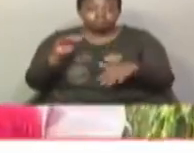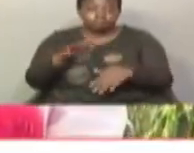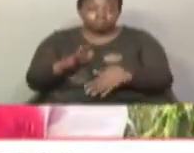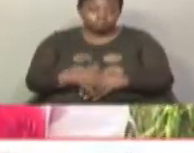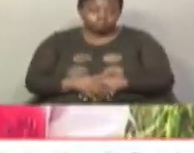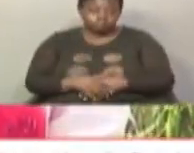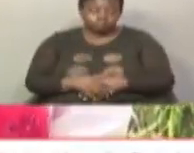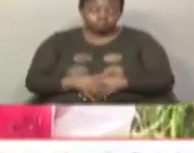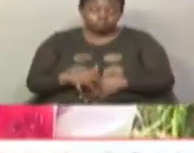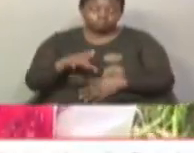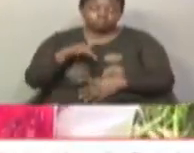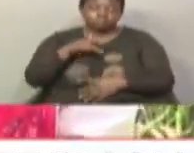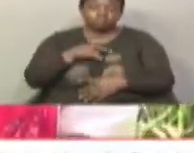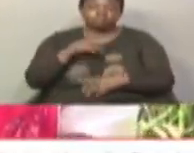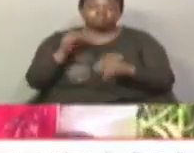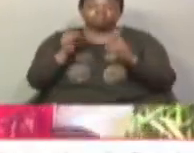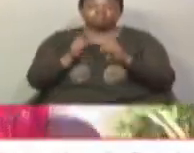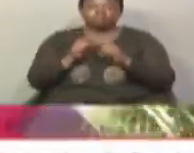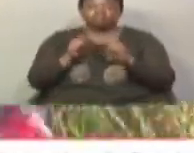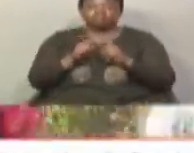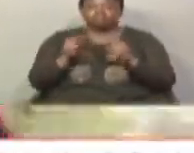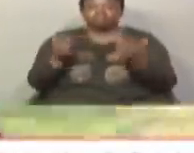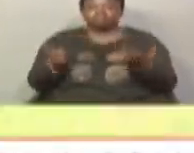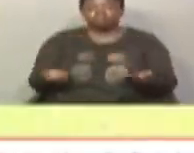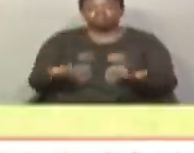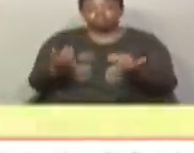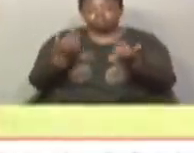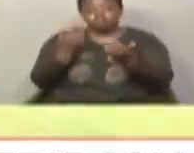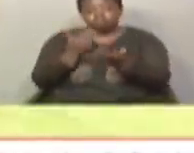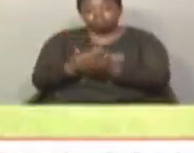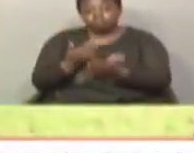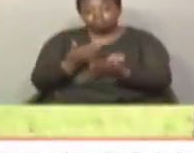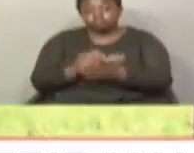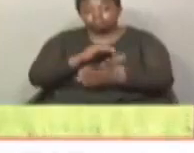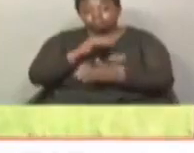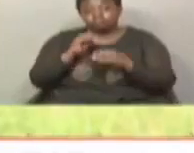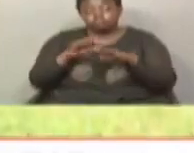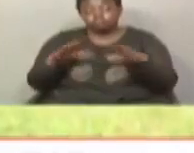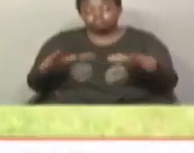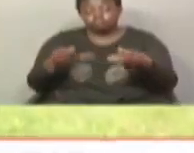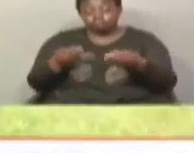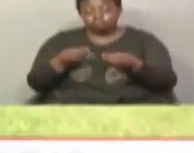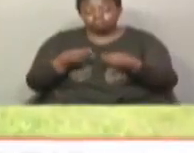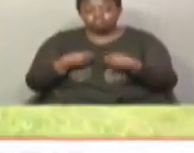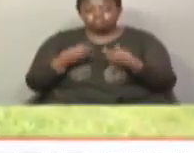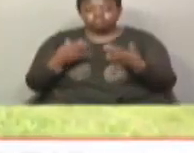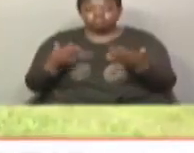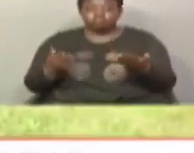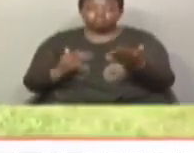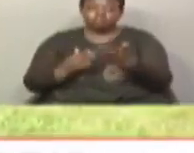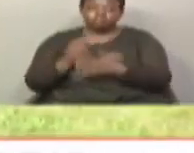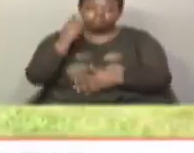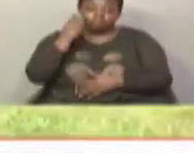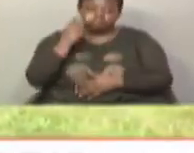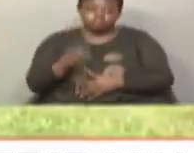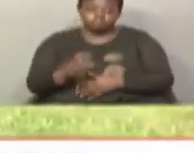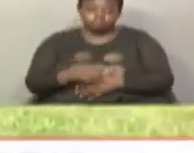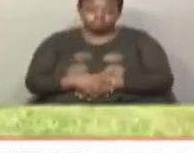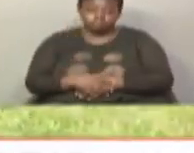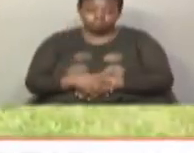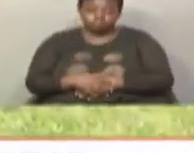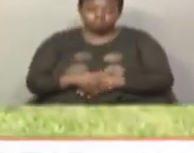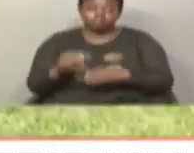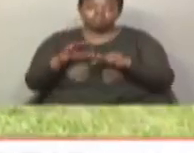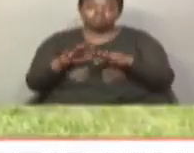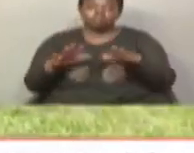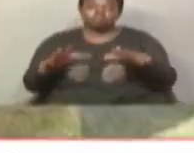tulina obulumi naye olwalo lino tusaba ekibanja kyaffe kituddire amazima galabike ekibanja